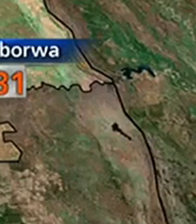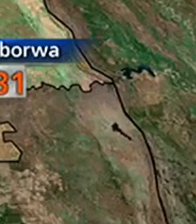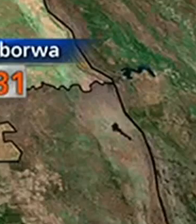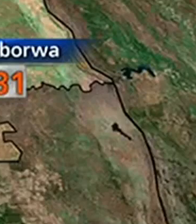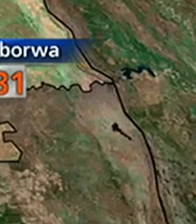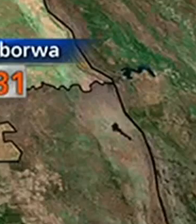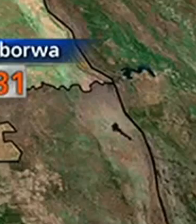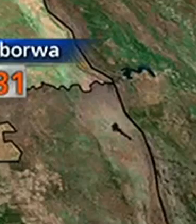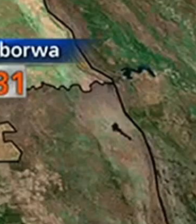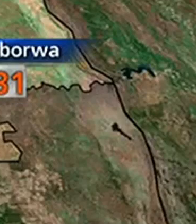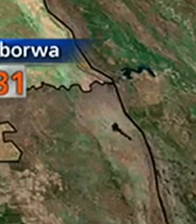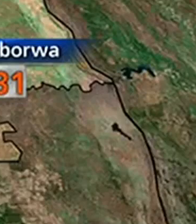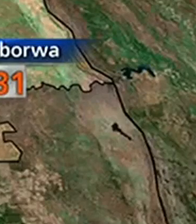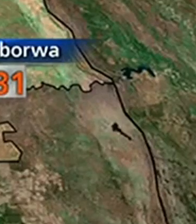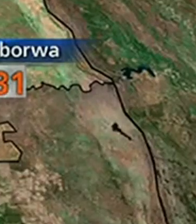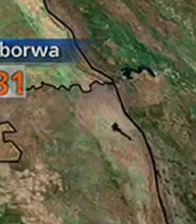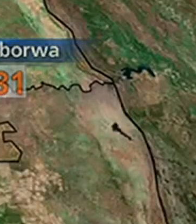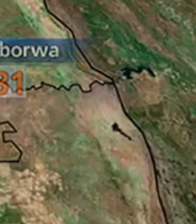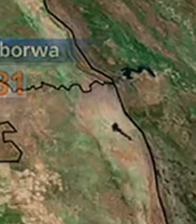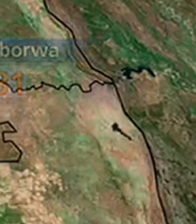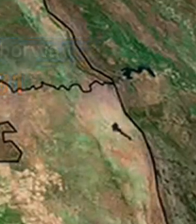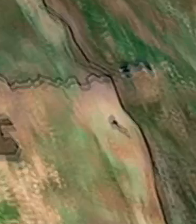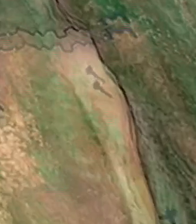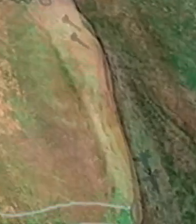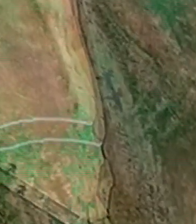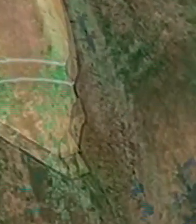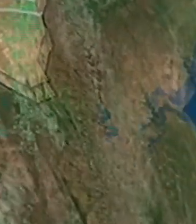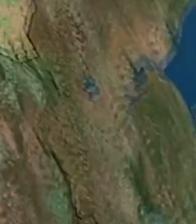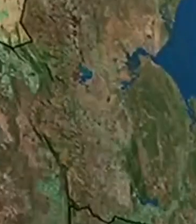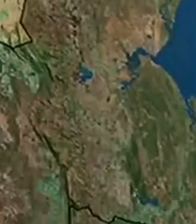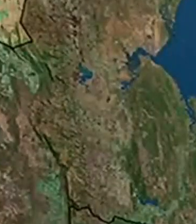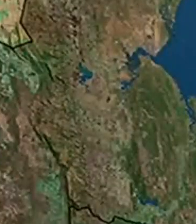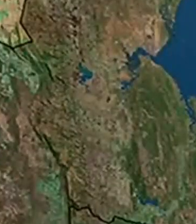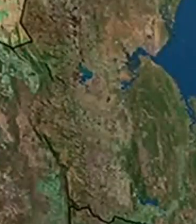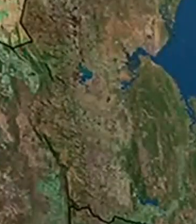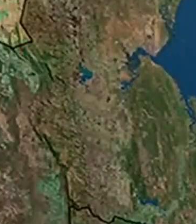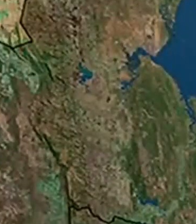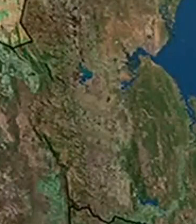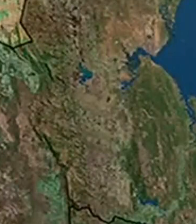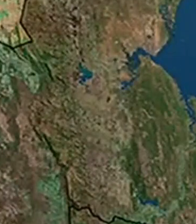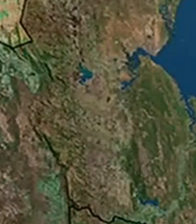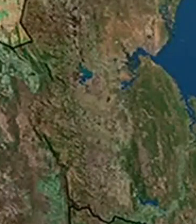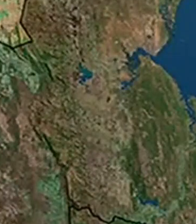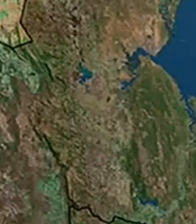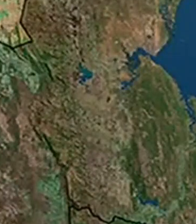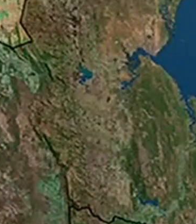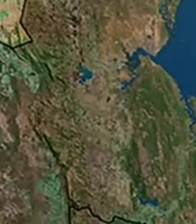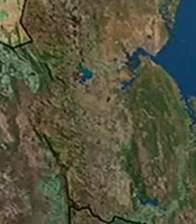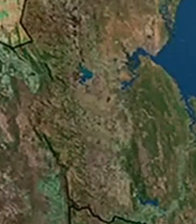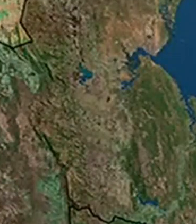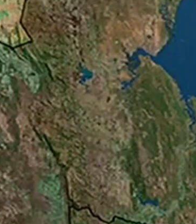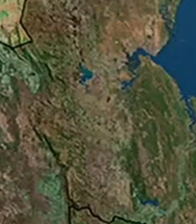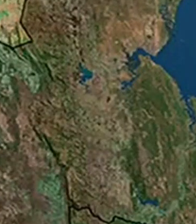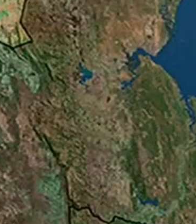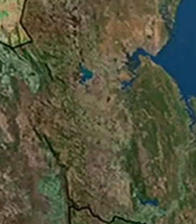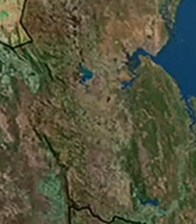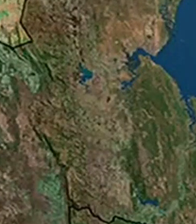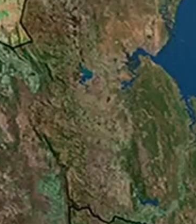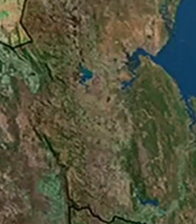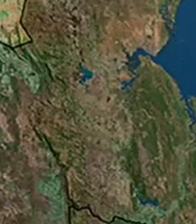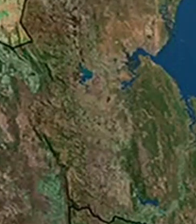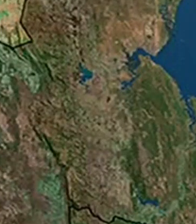di le 34. Fa Musina yona e tla be ke me go digrata di le 36. Me re lebele ka kwa province ya ka kwa Mpumalanga